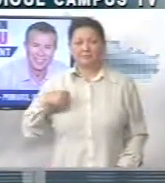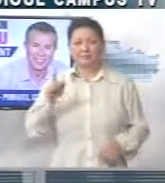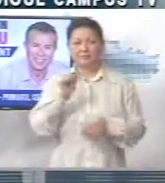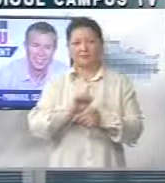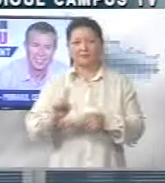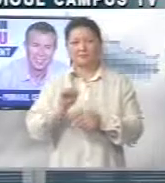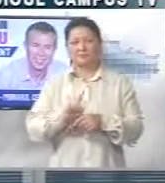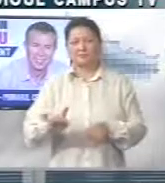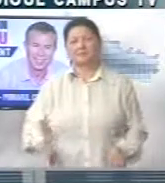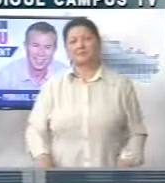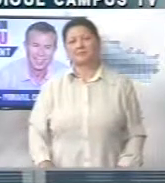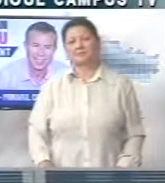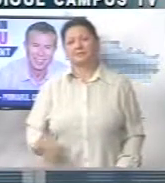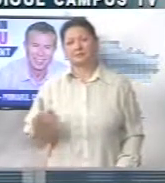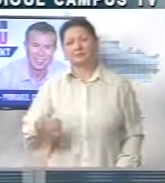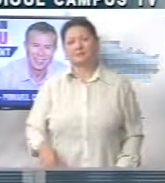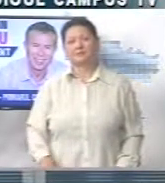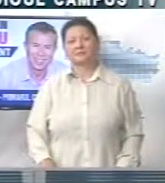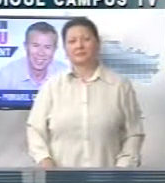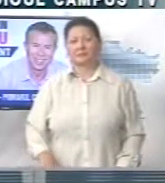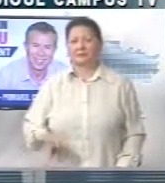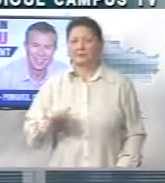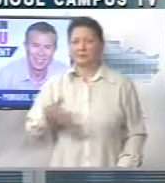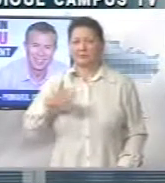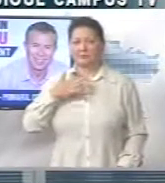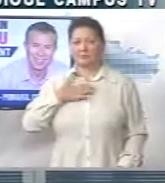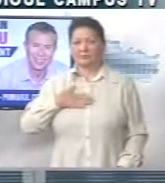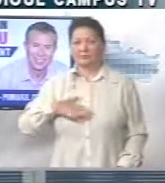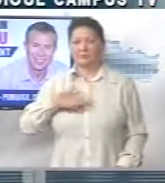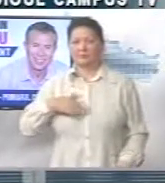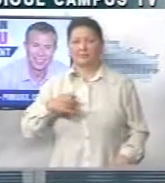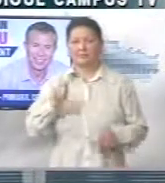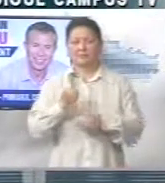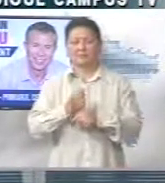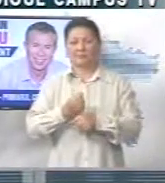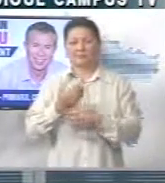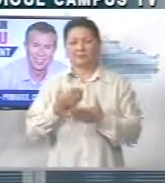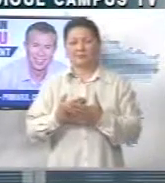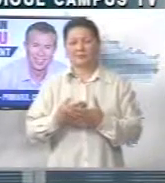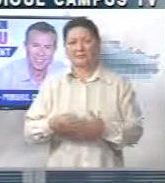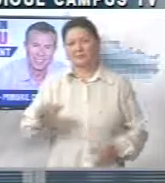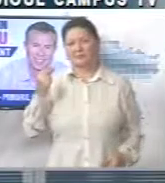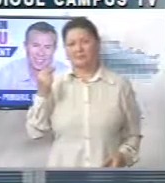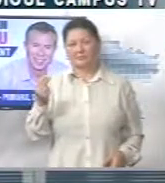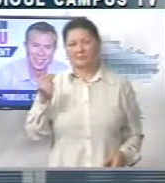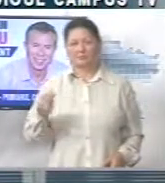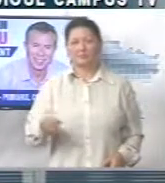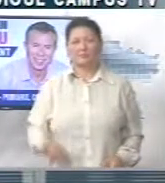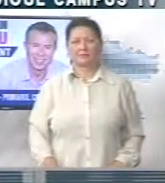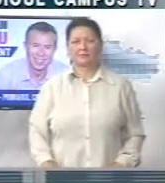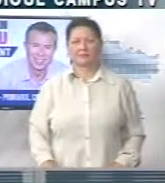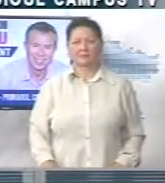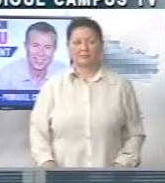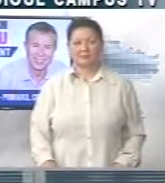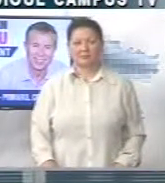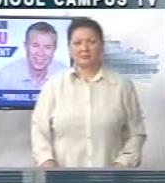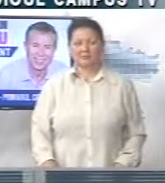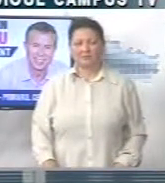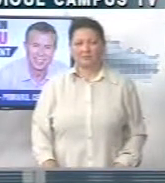care pot fi plăcute, făcut pentru a îmbunătăți și din punct de vedere aspectului și vizual